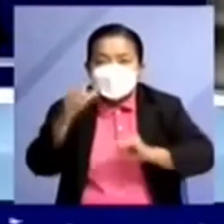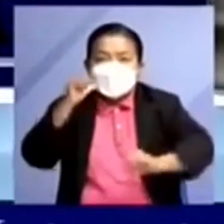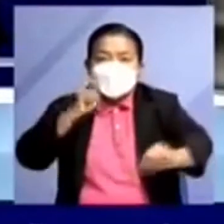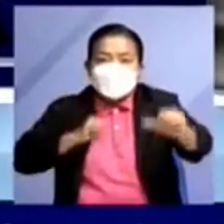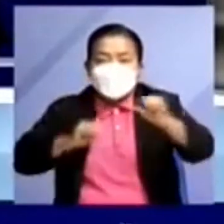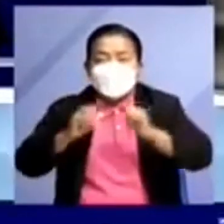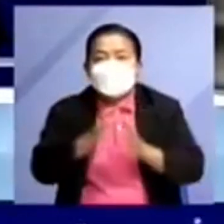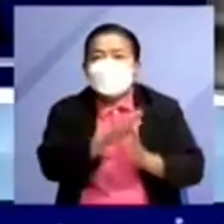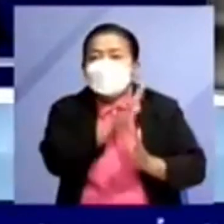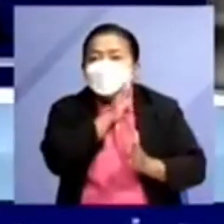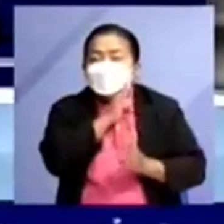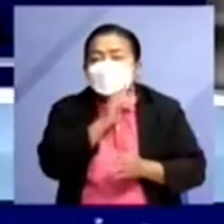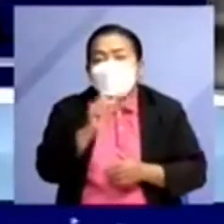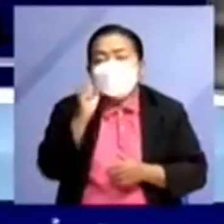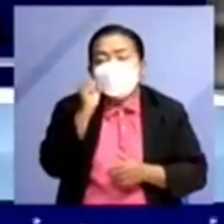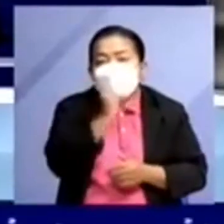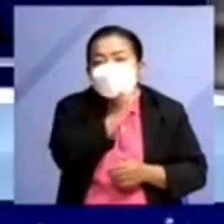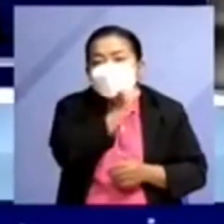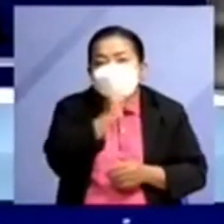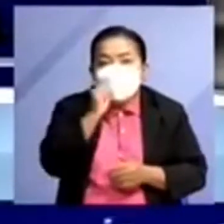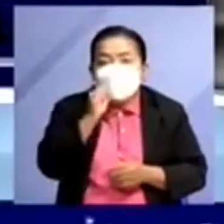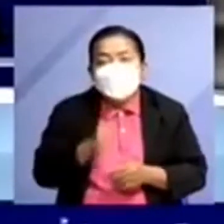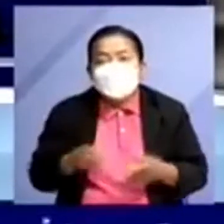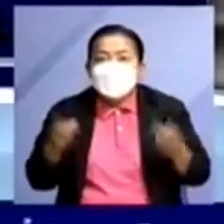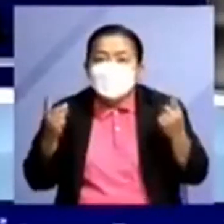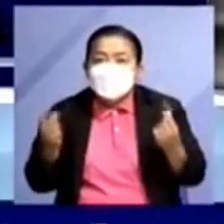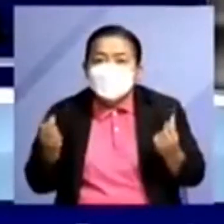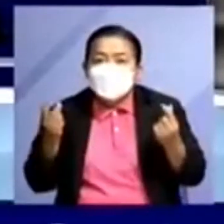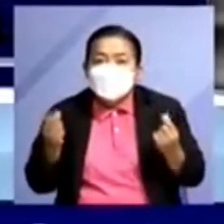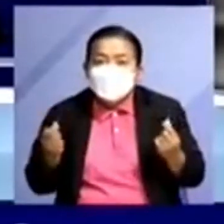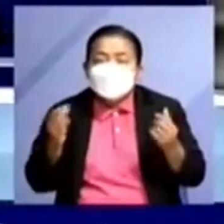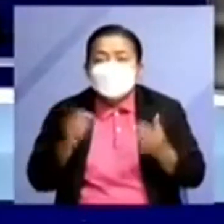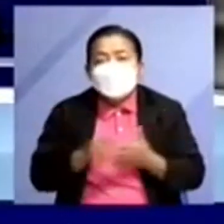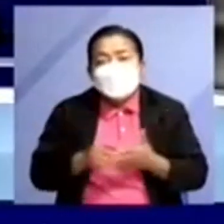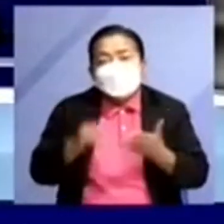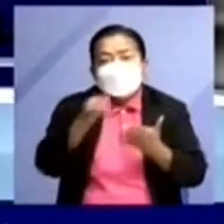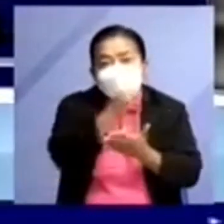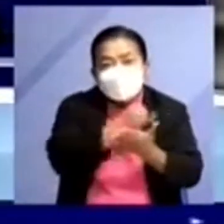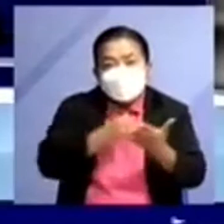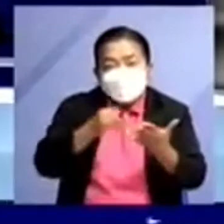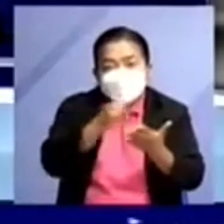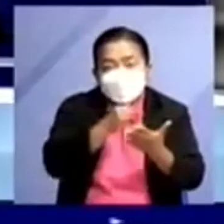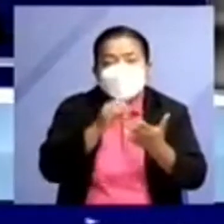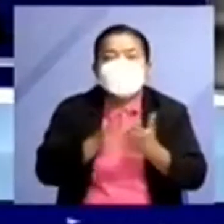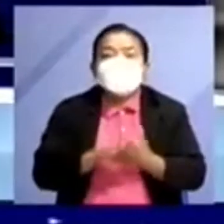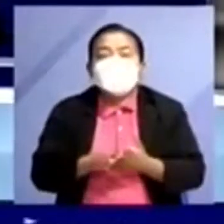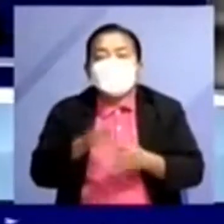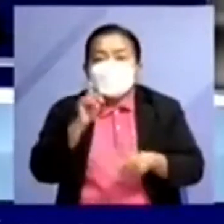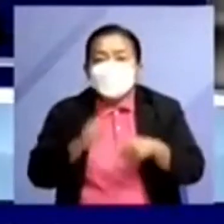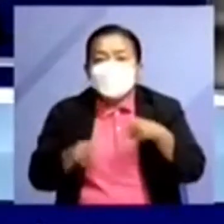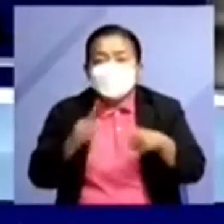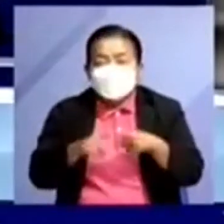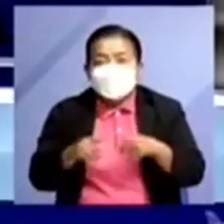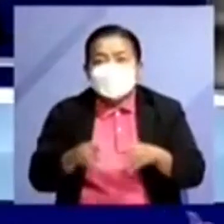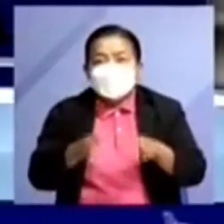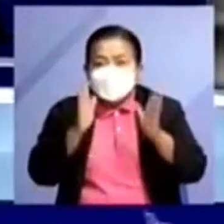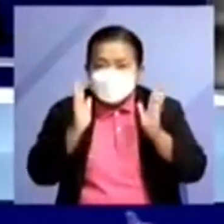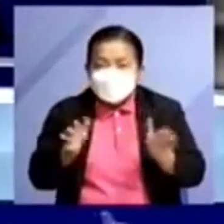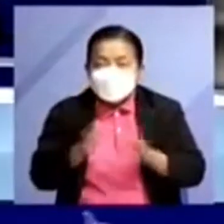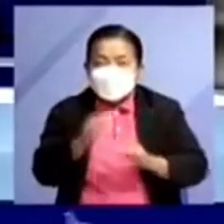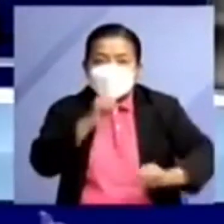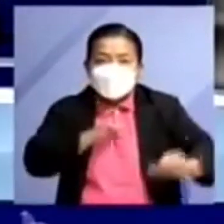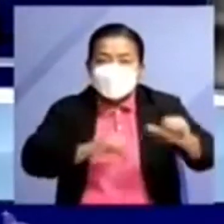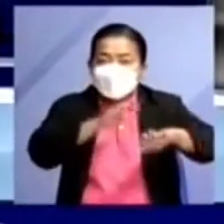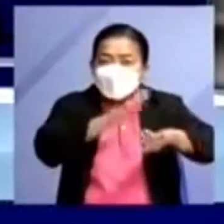ามารถแล้วก็รับเงินบริจาค ด้านการร้องเพลงเอ่ยนะคะด้านการดีซีตีเป่าเอ่ยแบบนี้นะคะก็จะเห็นแบบนี้เป็นประจ